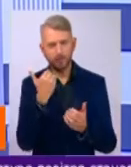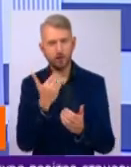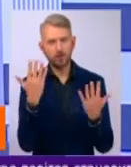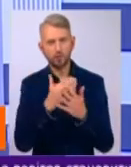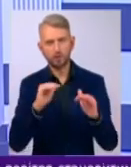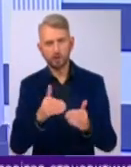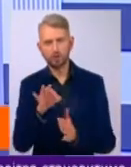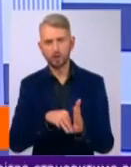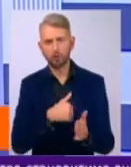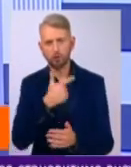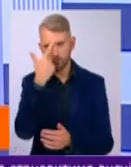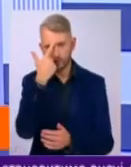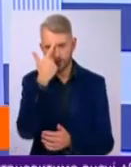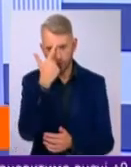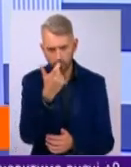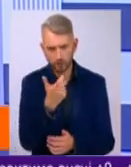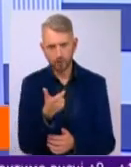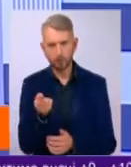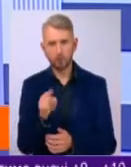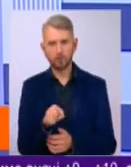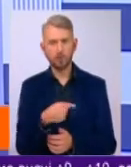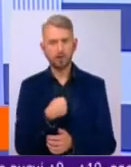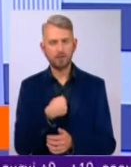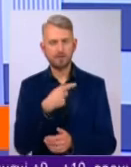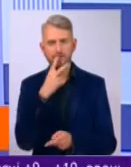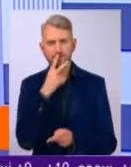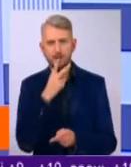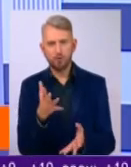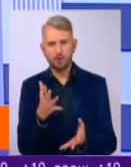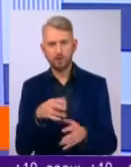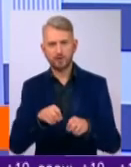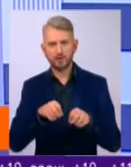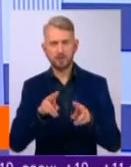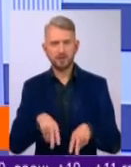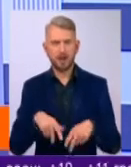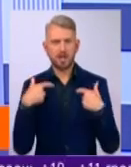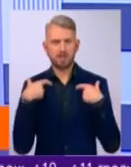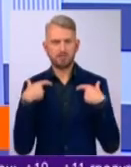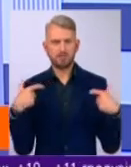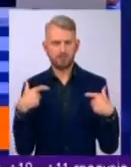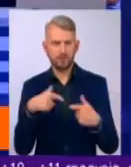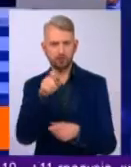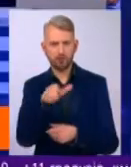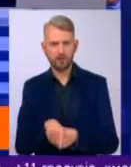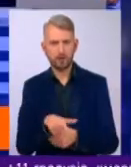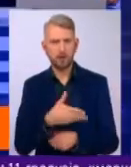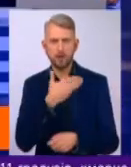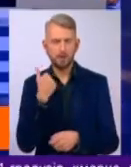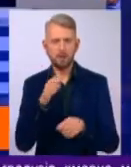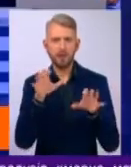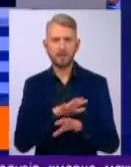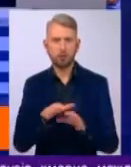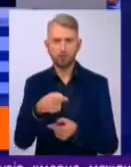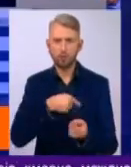сюжетом, одразу хочу повідомити, тому я не побачив спеціальне звання чоловікові, що немає незаконного